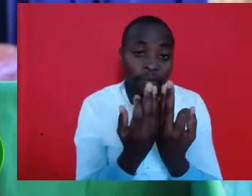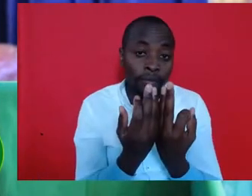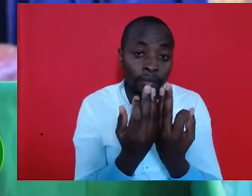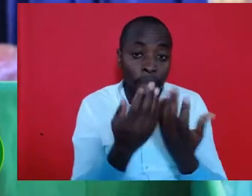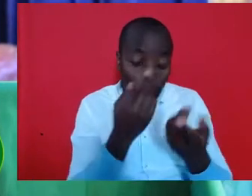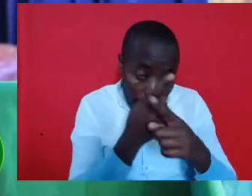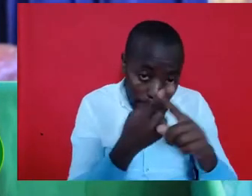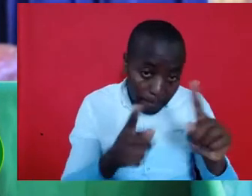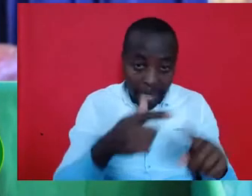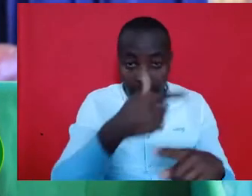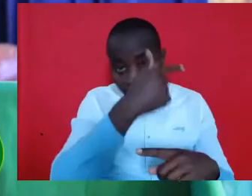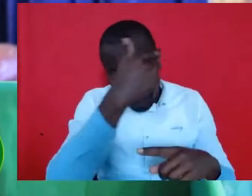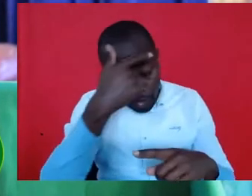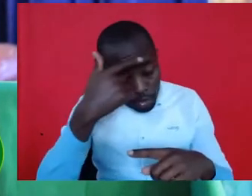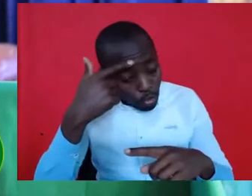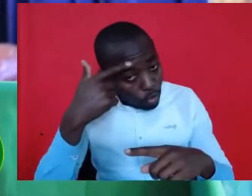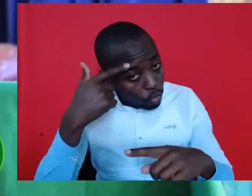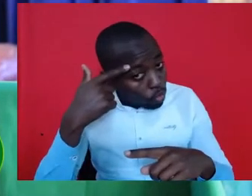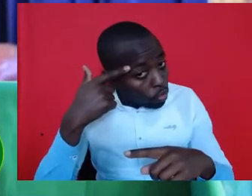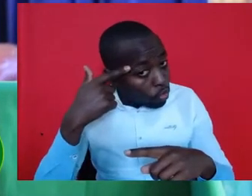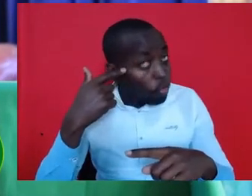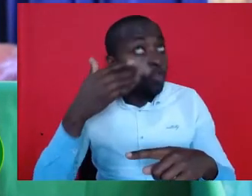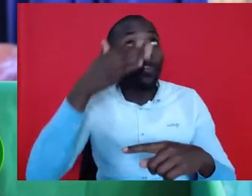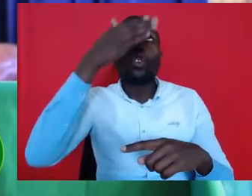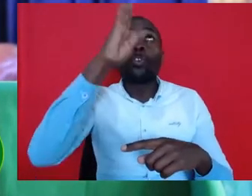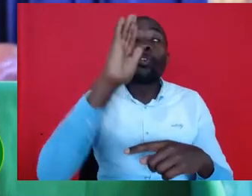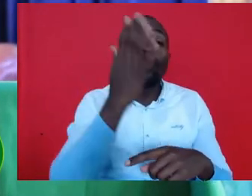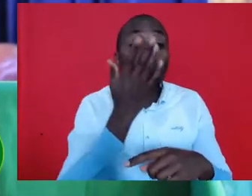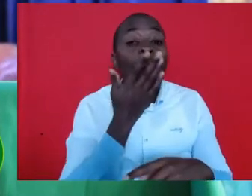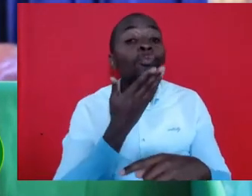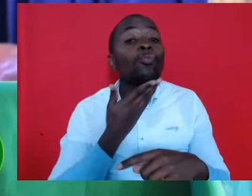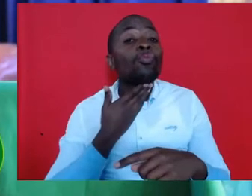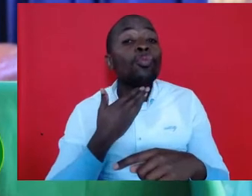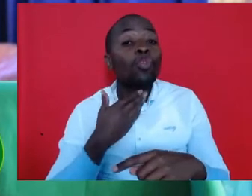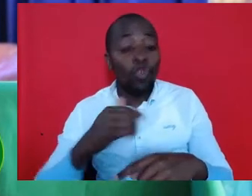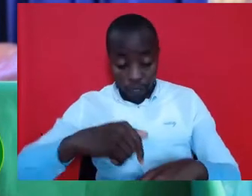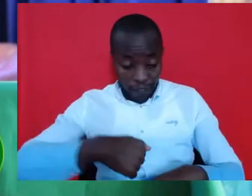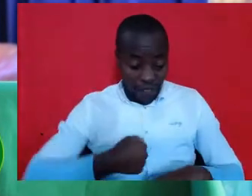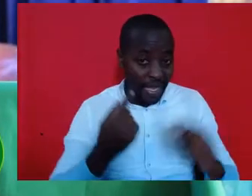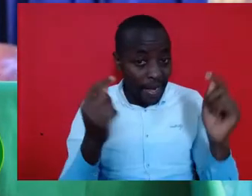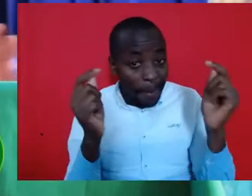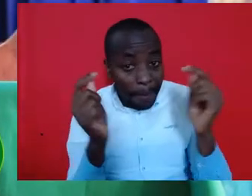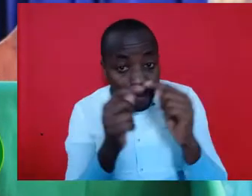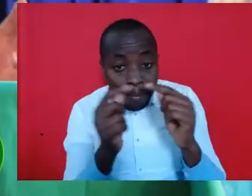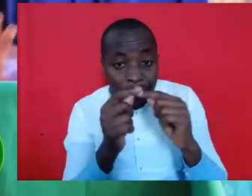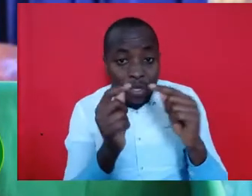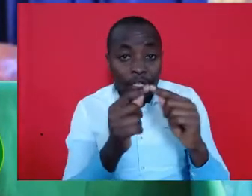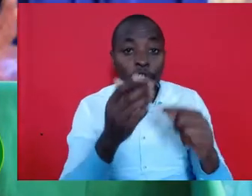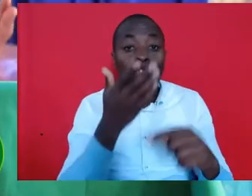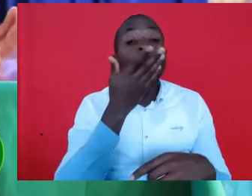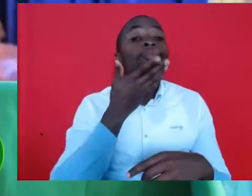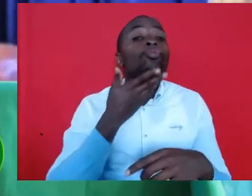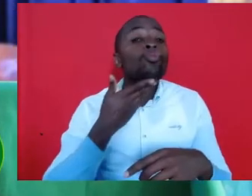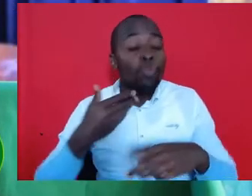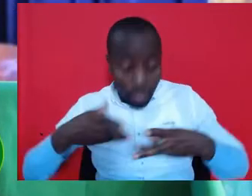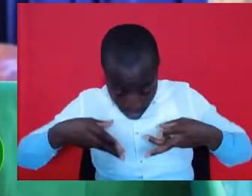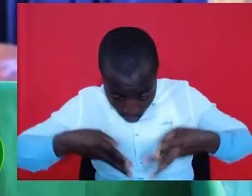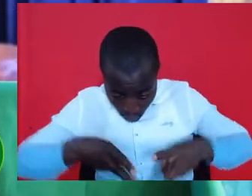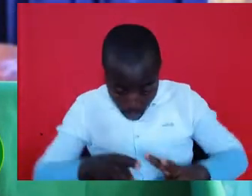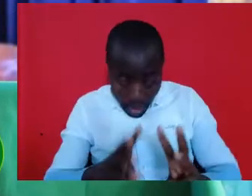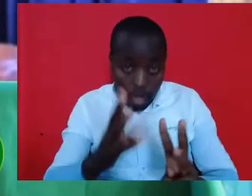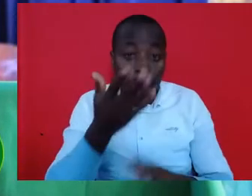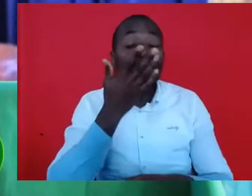Lakini kwa sababu ya mandhari ya Mwenyezi Mungu, uwezi ukataka kuumia, wataka tu kuenenda vile tu wataka.